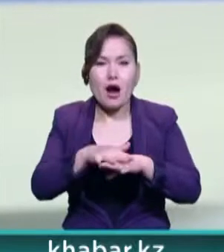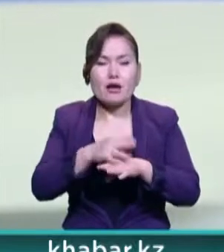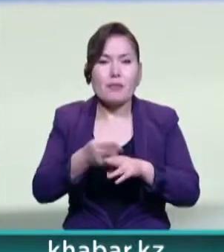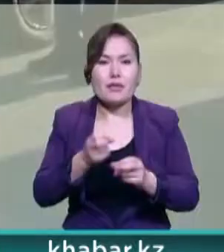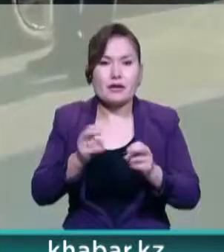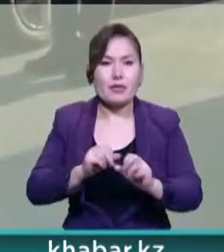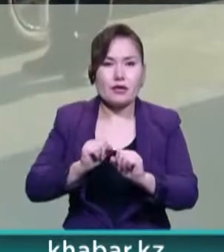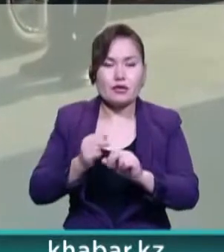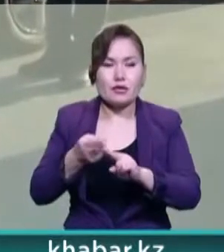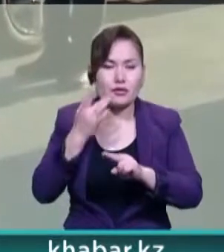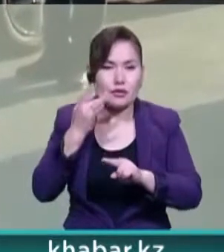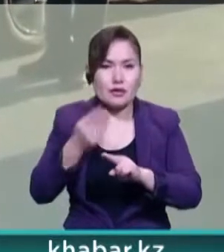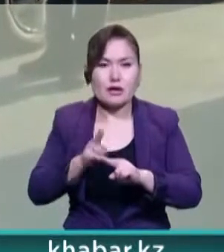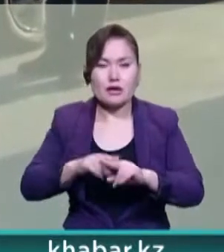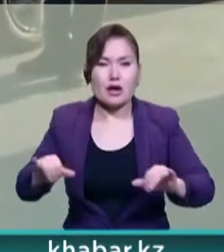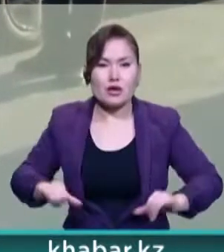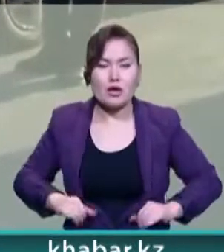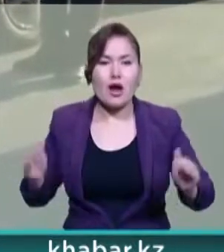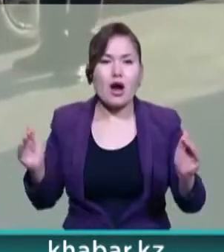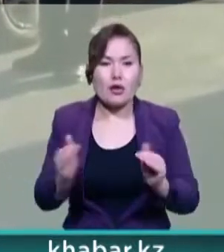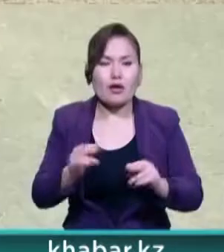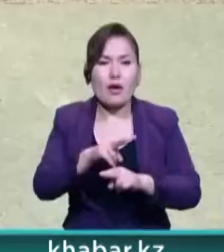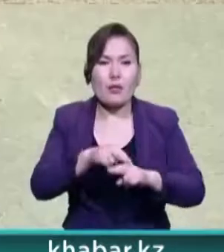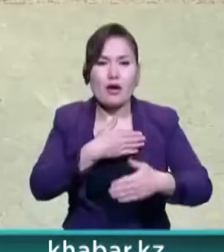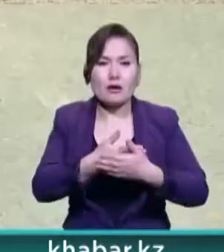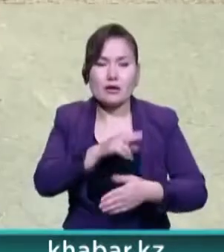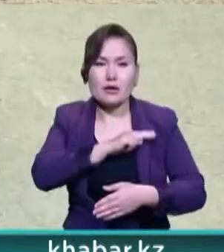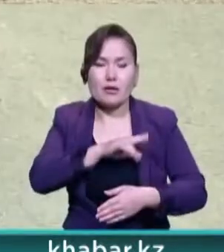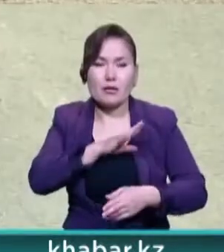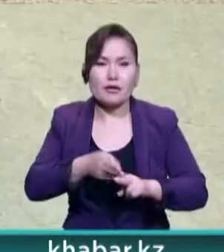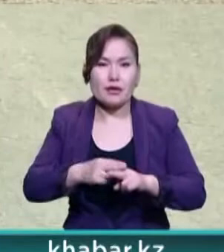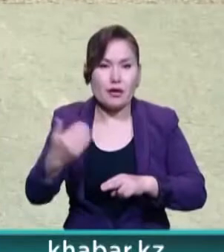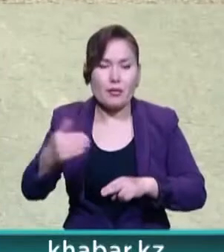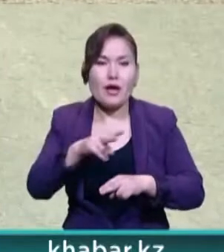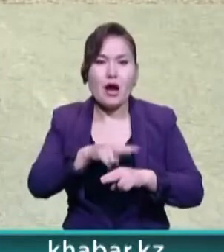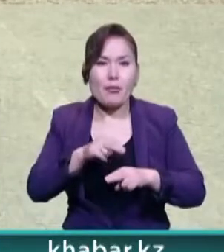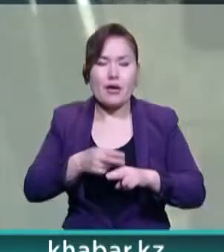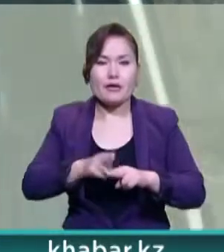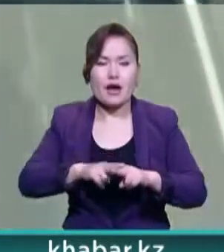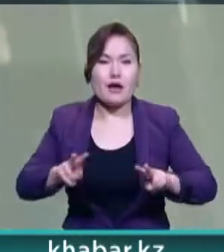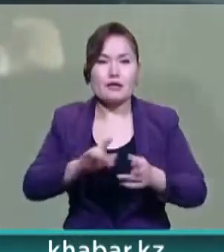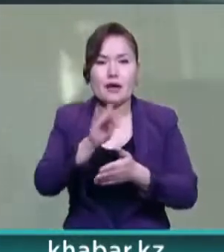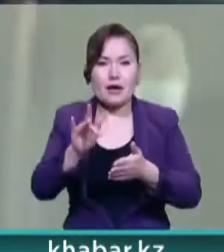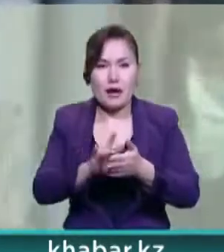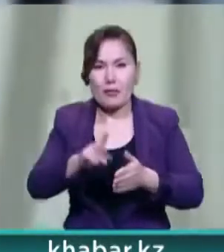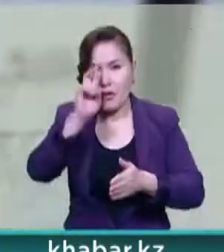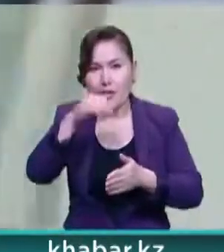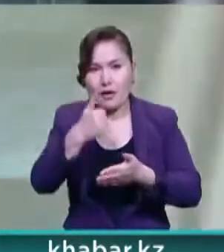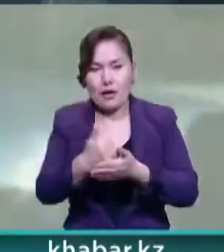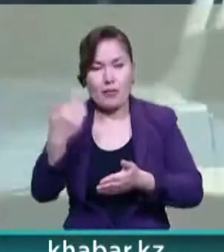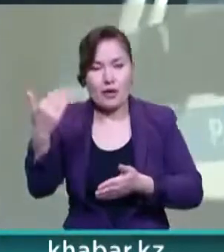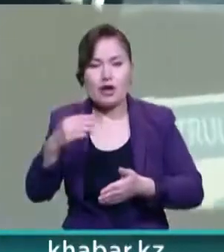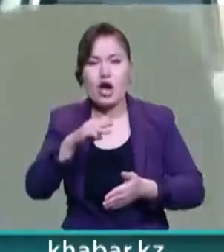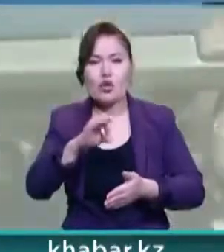арқасында қылмыс деңгейі едәуір қысқарған. Жуырда үздік учаскелік полиция инспекторы ретінде елордада мемлекет басшысының қатысуымен